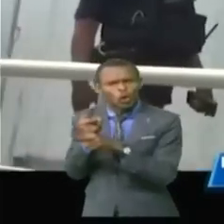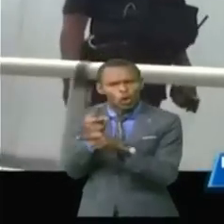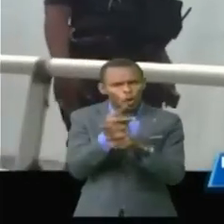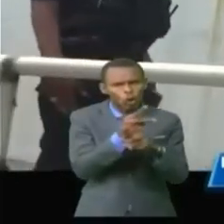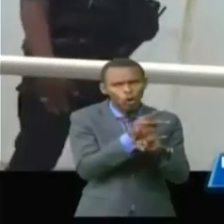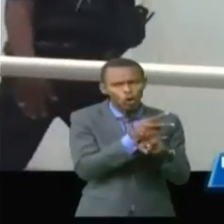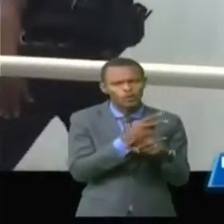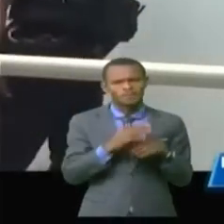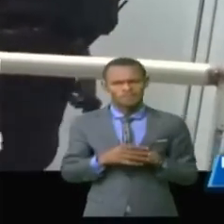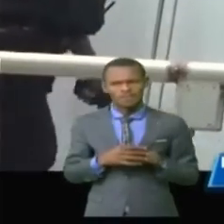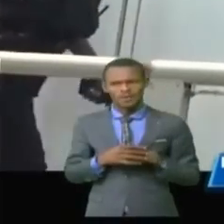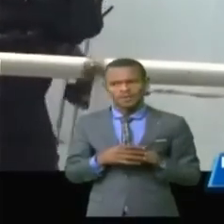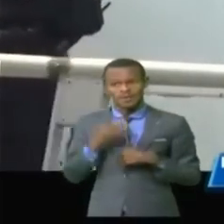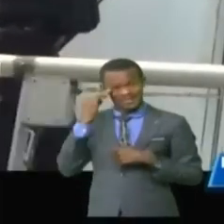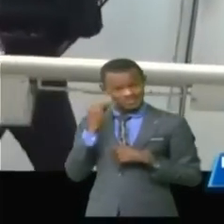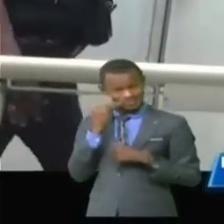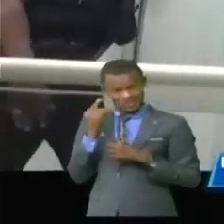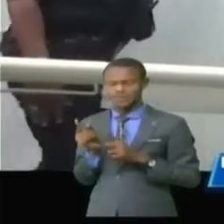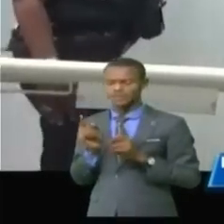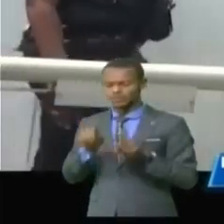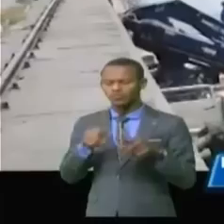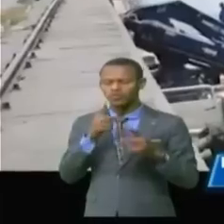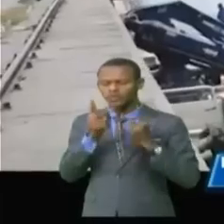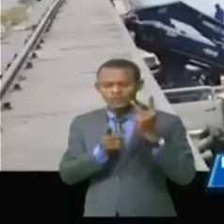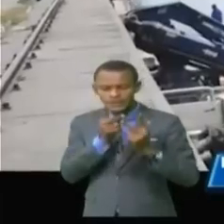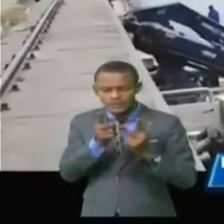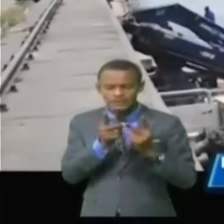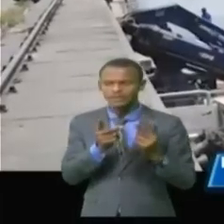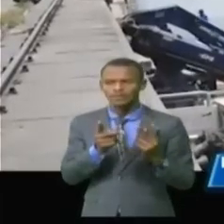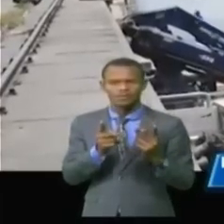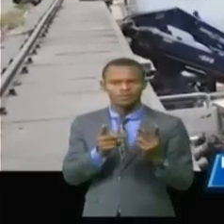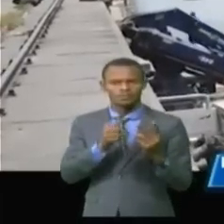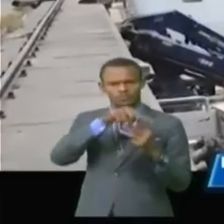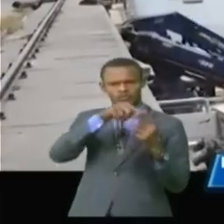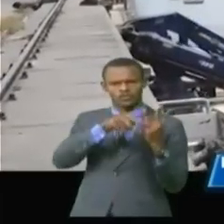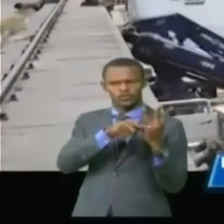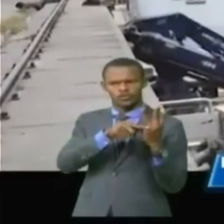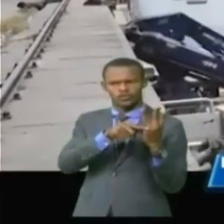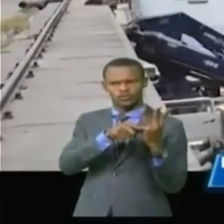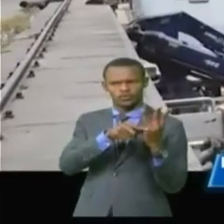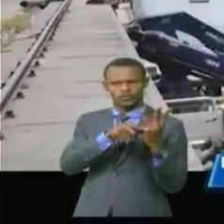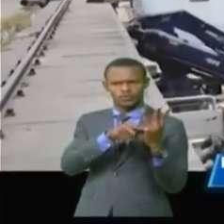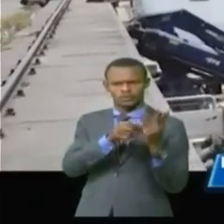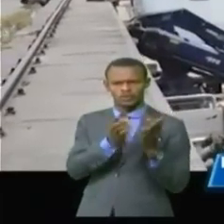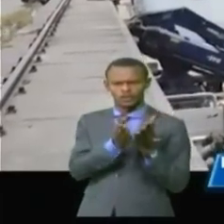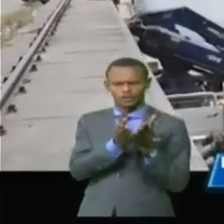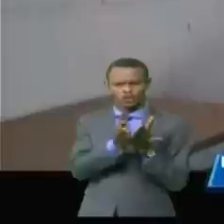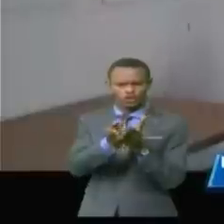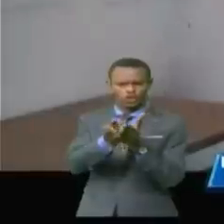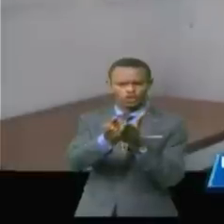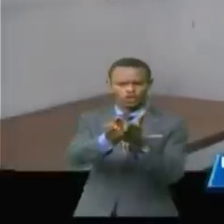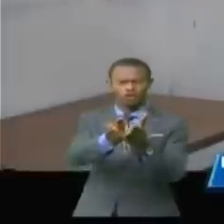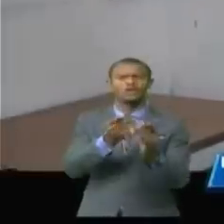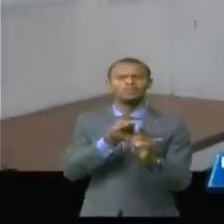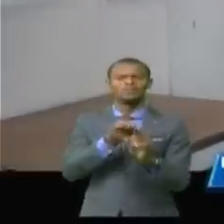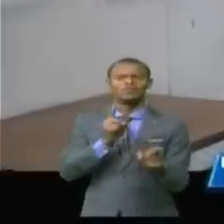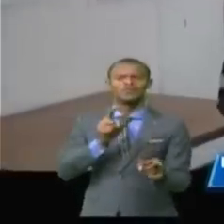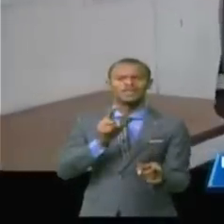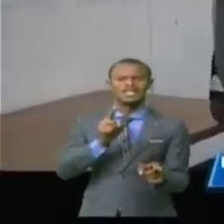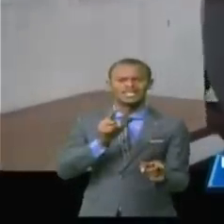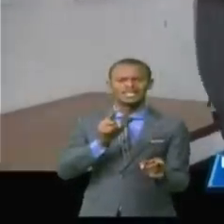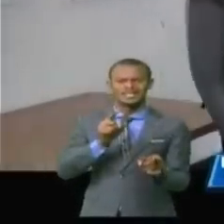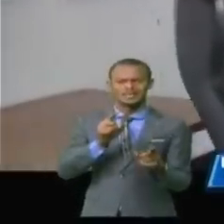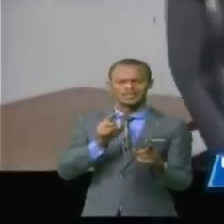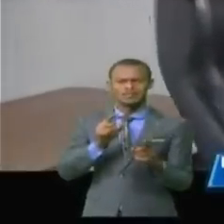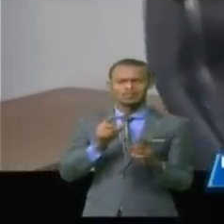les 3 baliseurs, Lomela, Yao Limela et Kauka, acquis par la régie de voies fluviales dans le but de